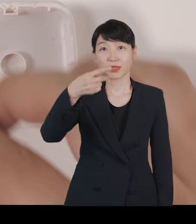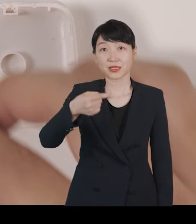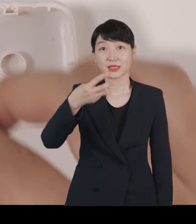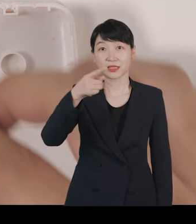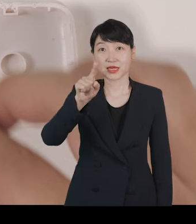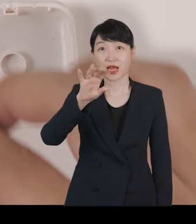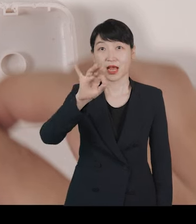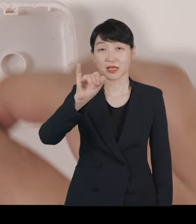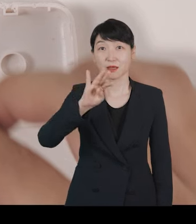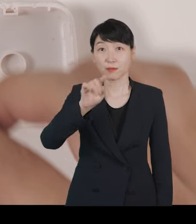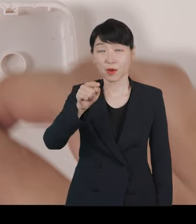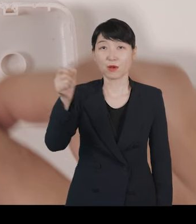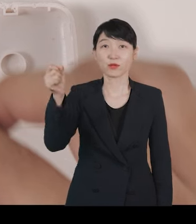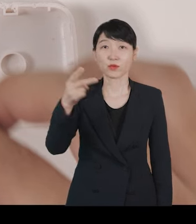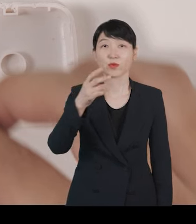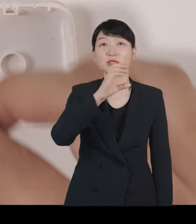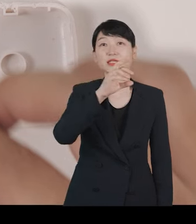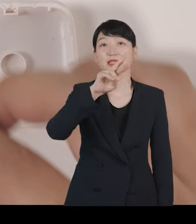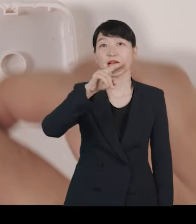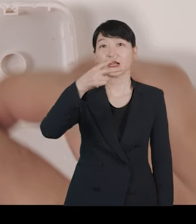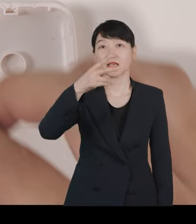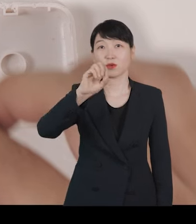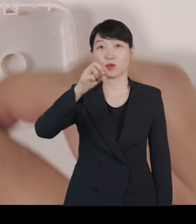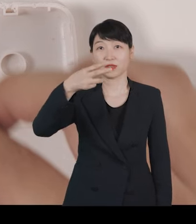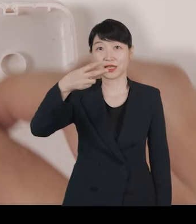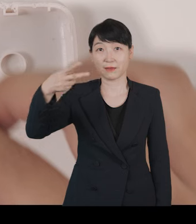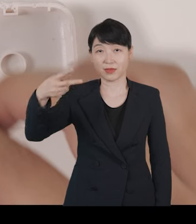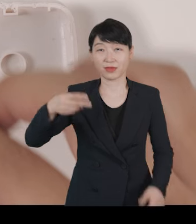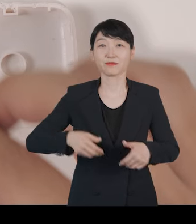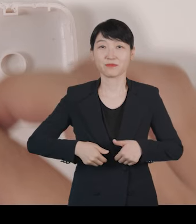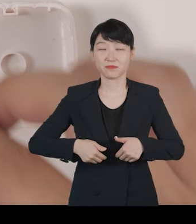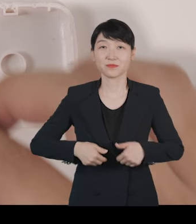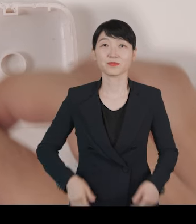일자 드라이버와 CR2032 배터리를 준비합니다.